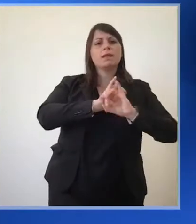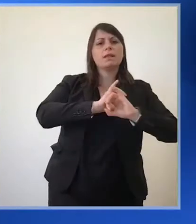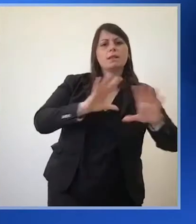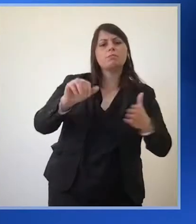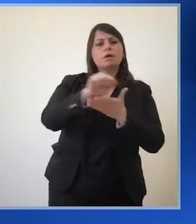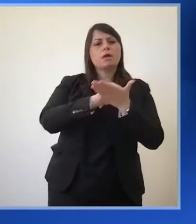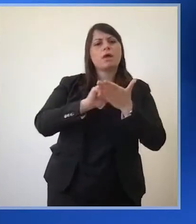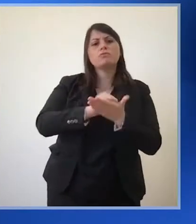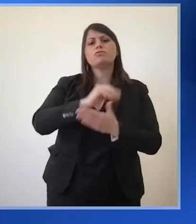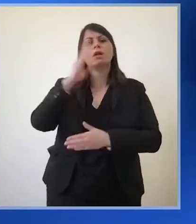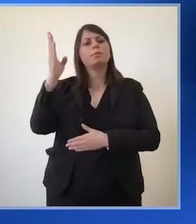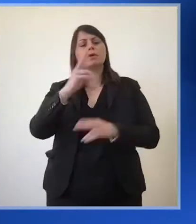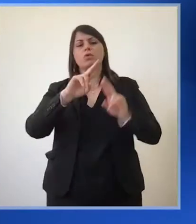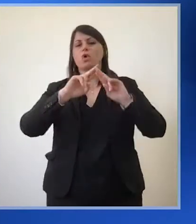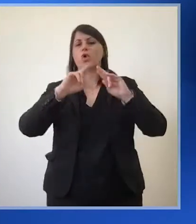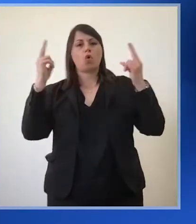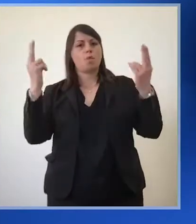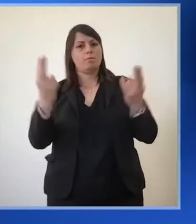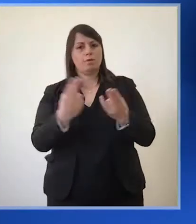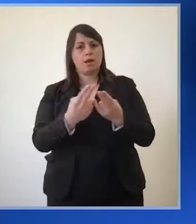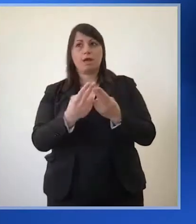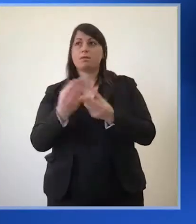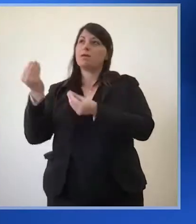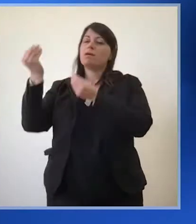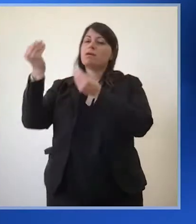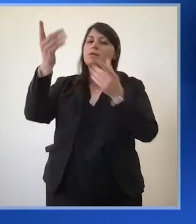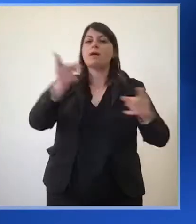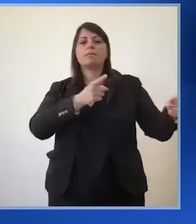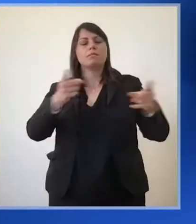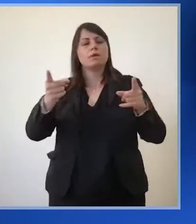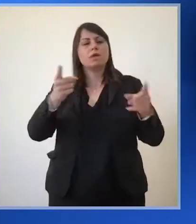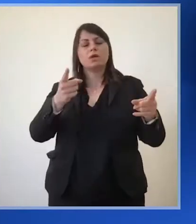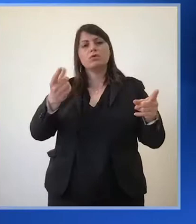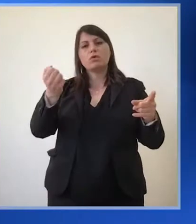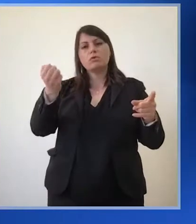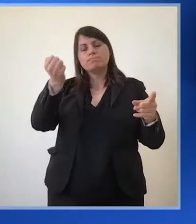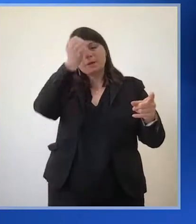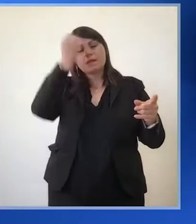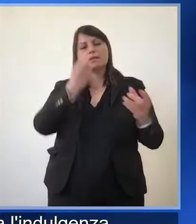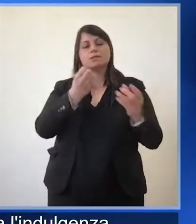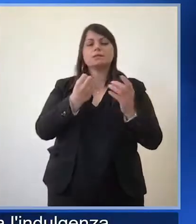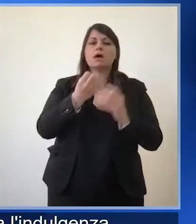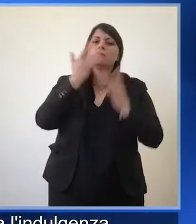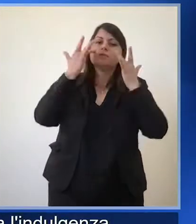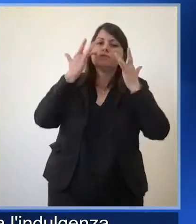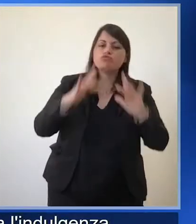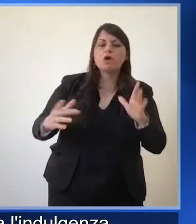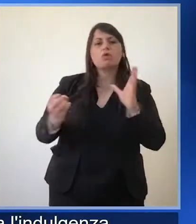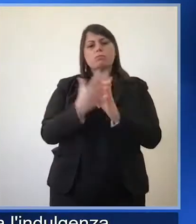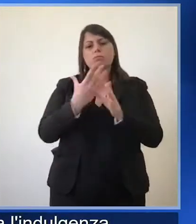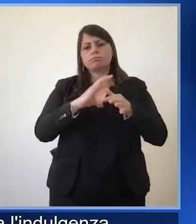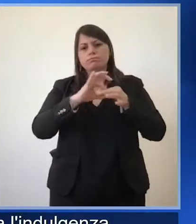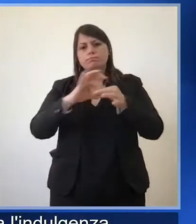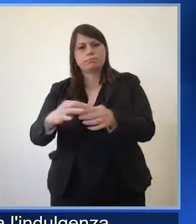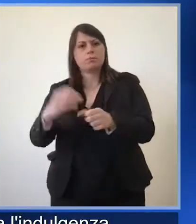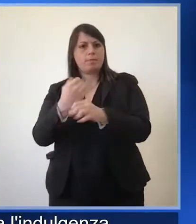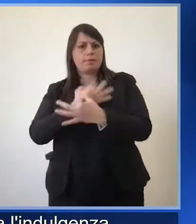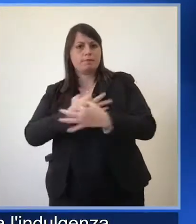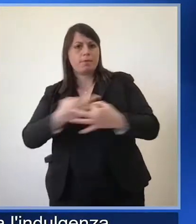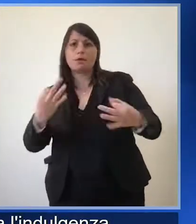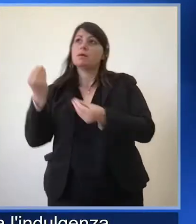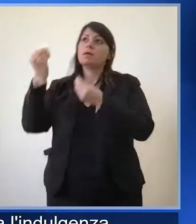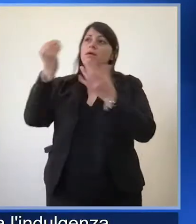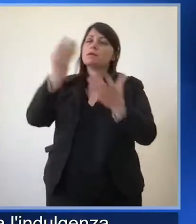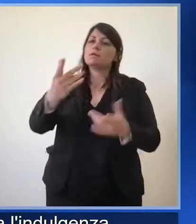fructuose penitentiae, cor semper penitens, et emendatione vite, gratia e consolazione in